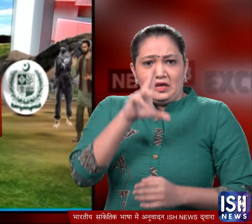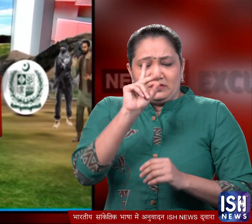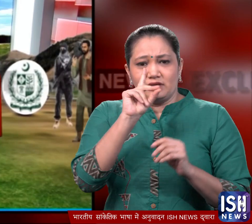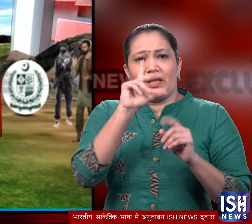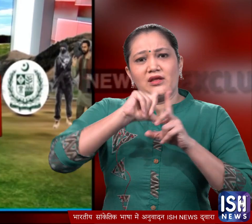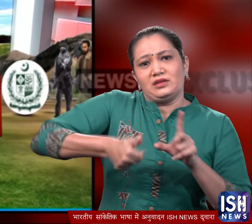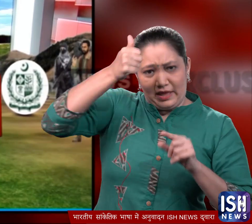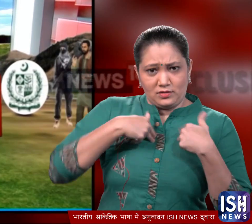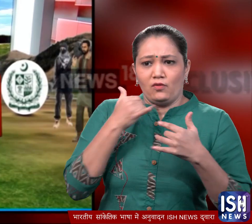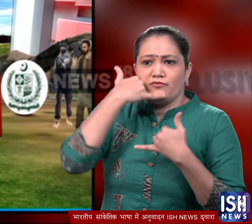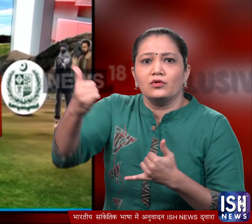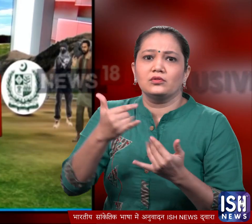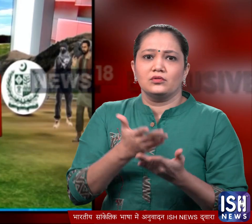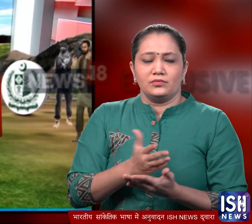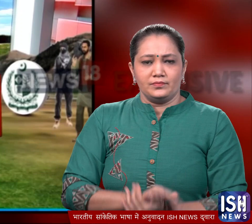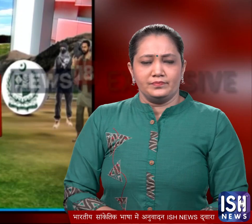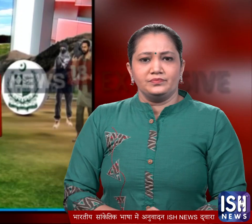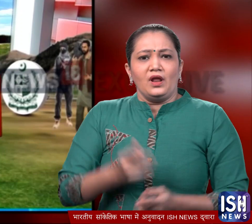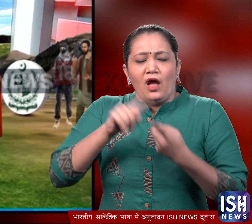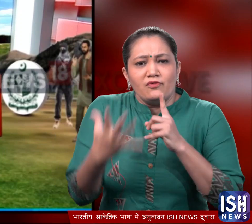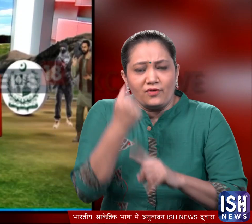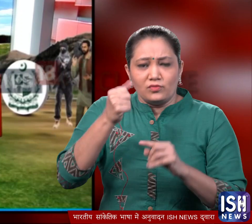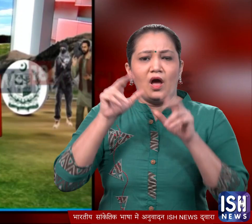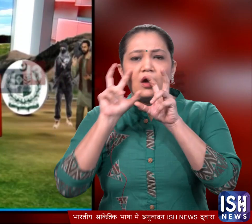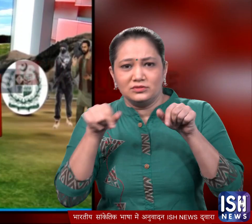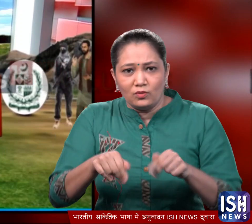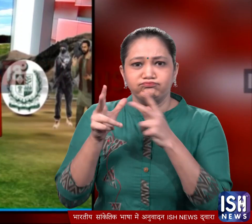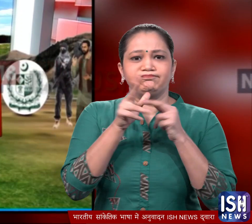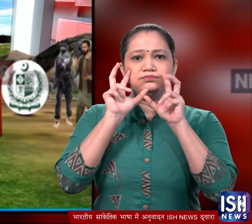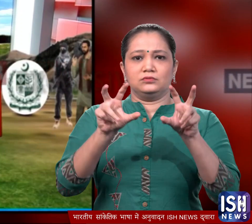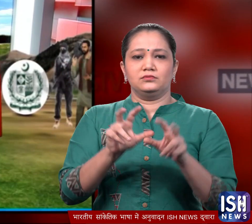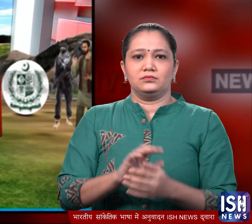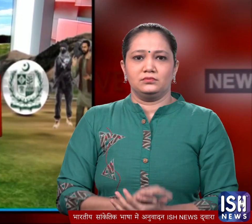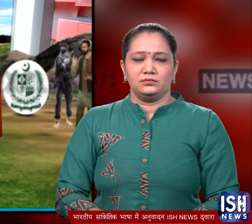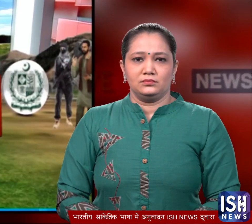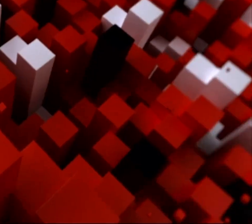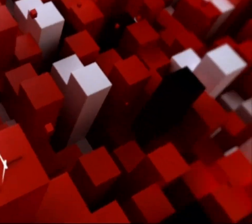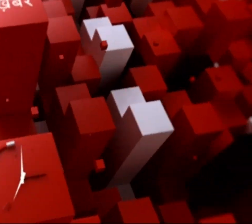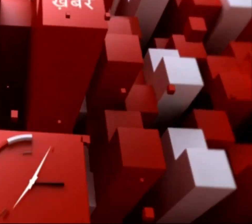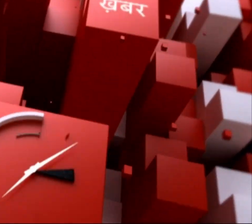डिप्टी डायरेक्टर बनकर उन्हें फोन किया था। इस साजिश का पता चलते ही सुरक्षा एजेंसियां अलर्ट हो गईं